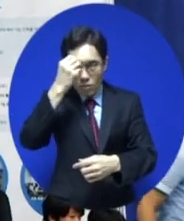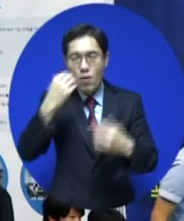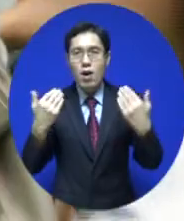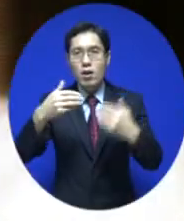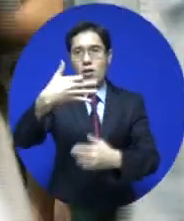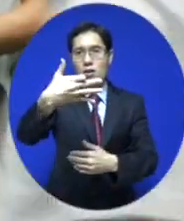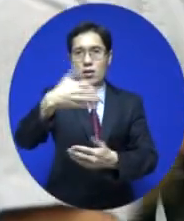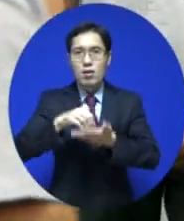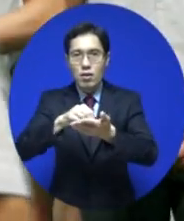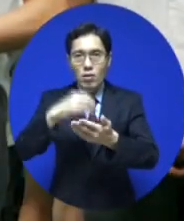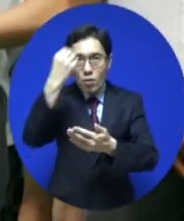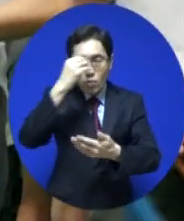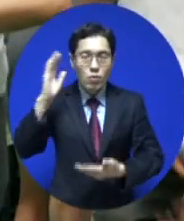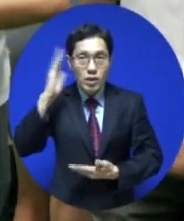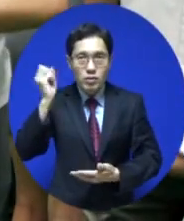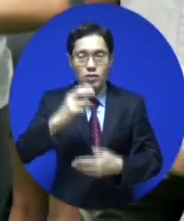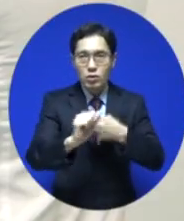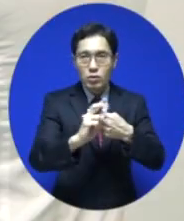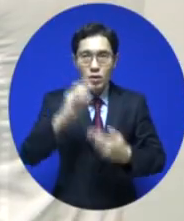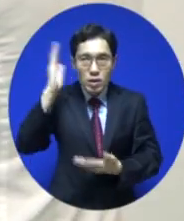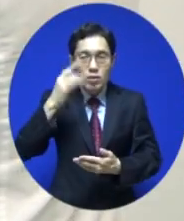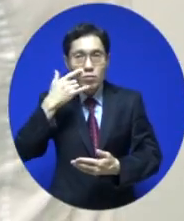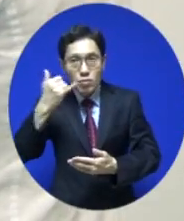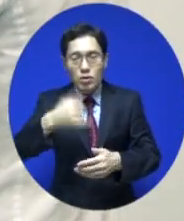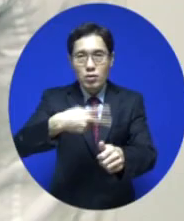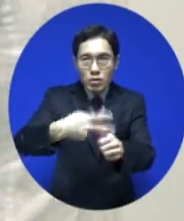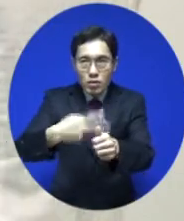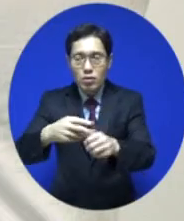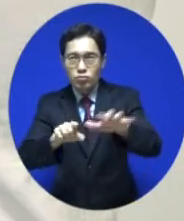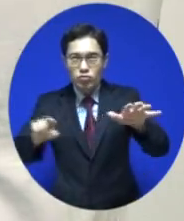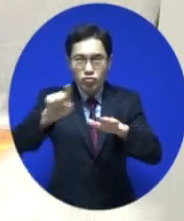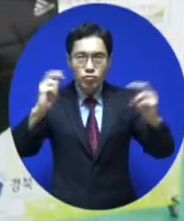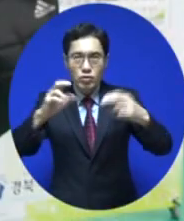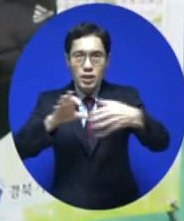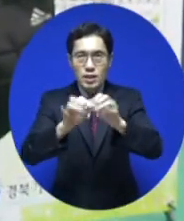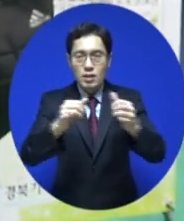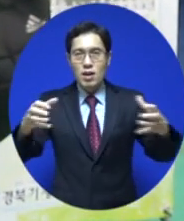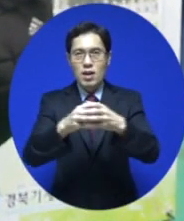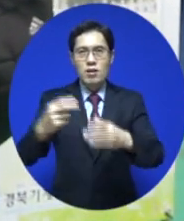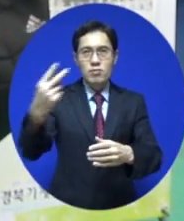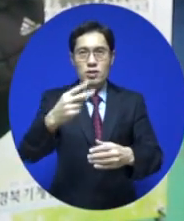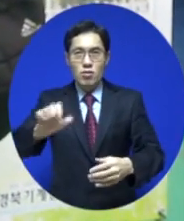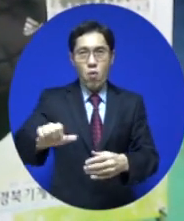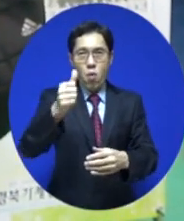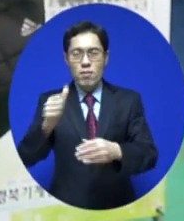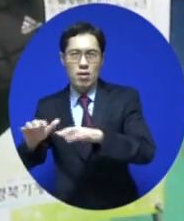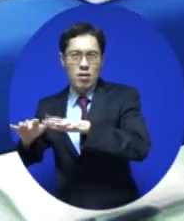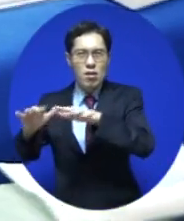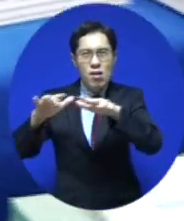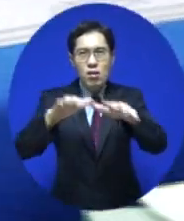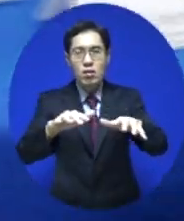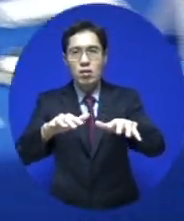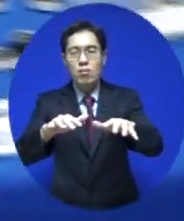참여한 가운데 고등학생들과 중학생, 학부모, 교사, 지역 우수기업 관계자 등 무려 2,500여 명이